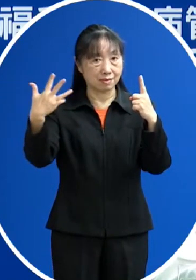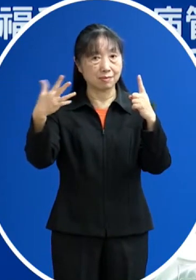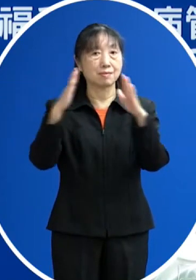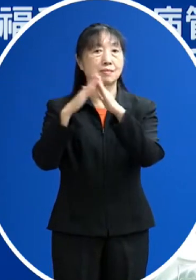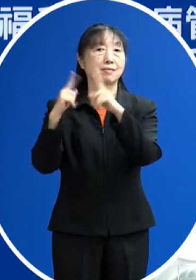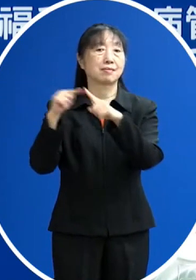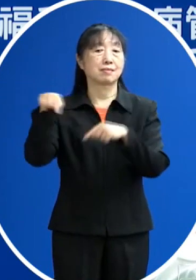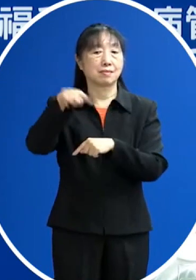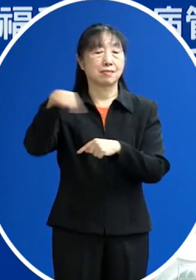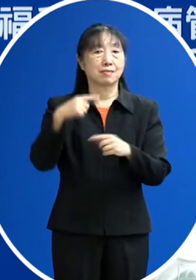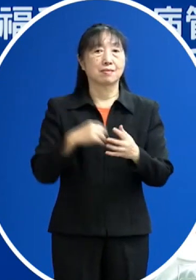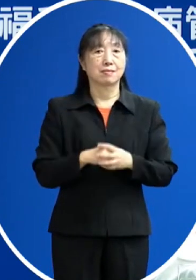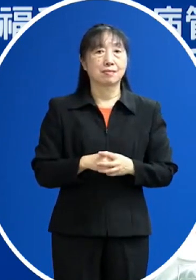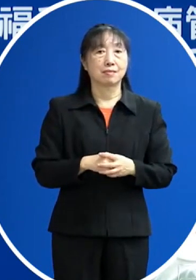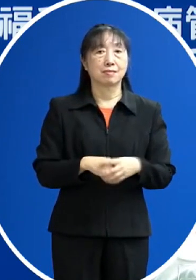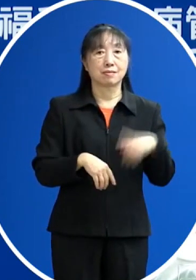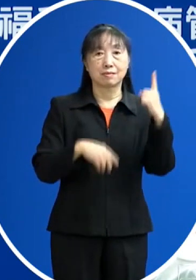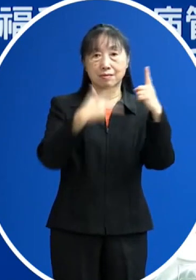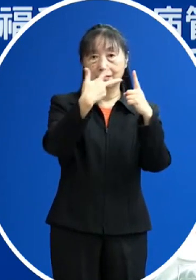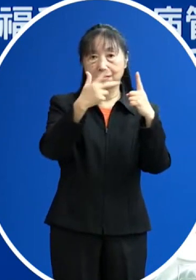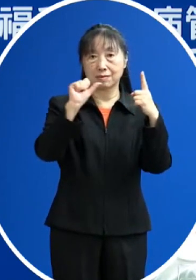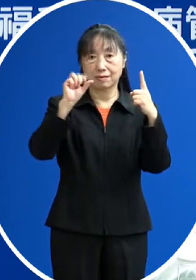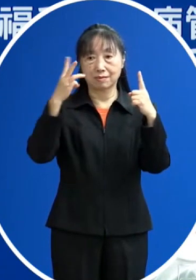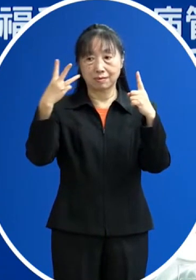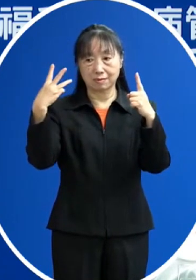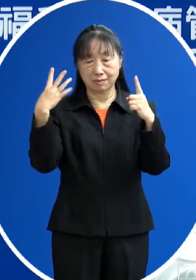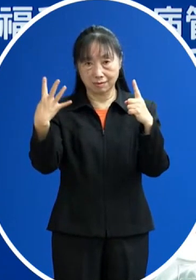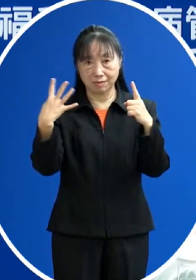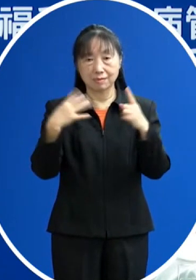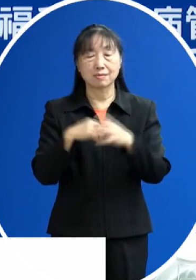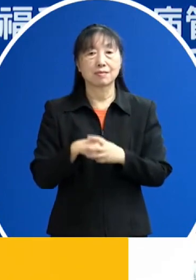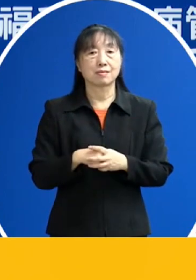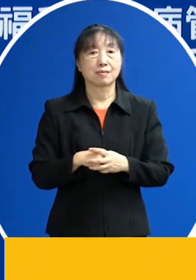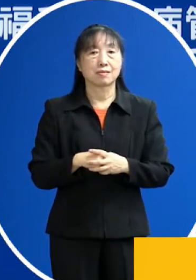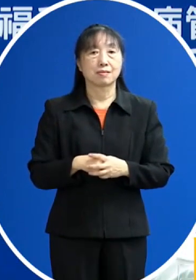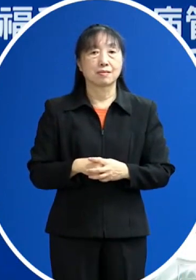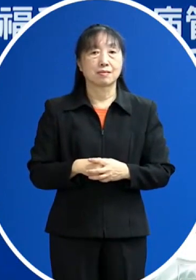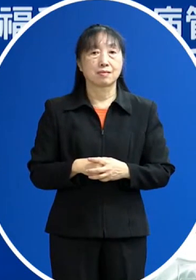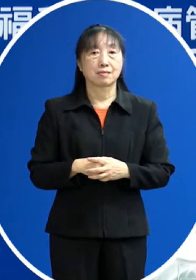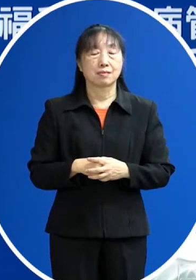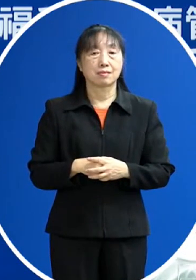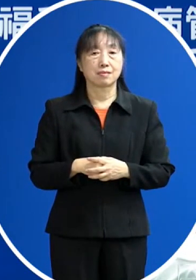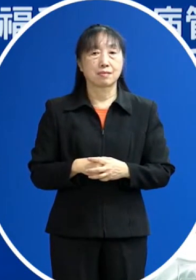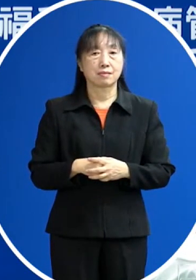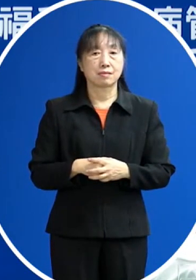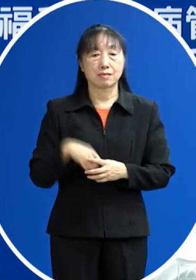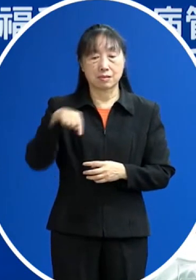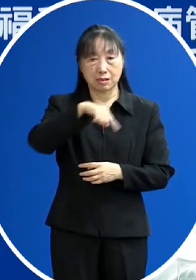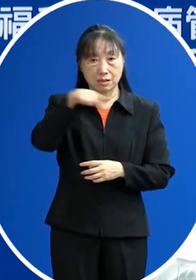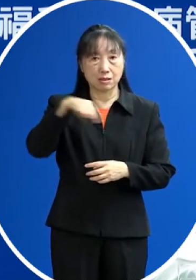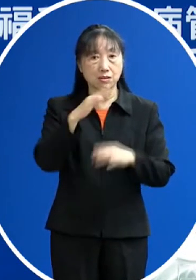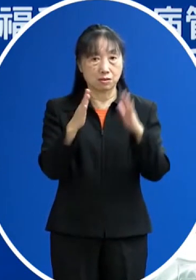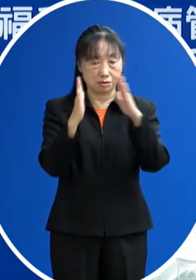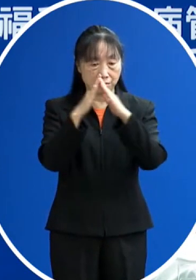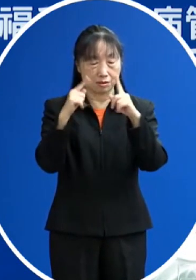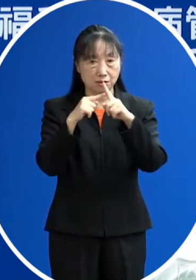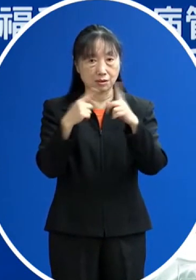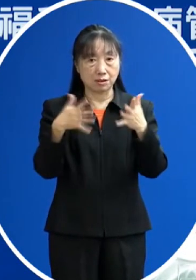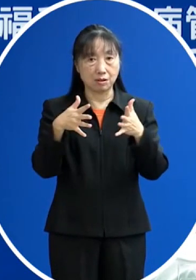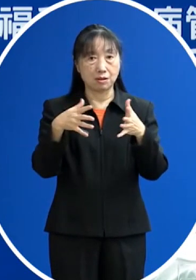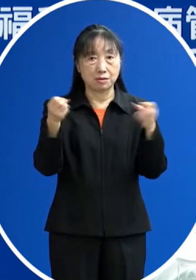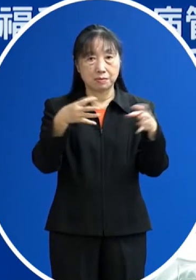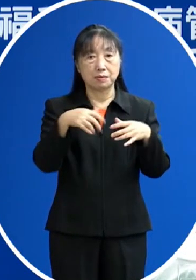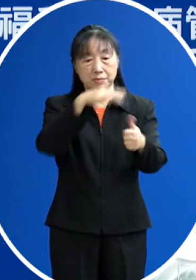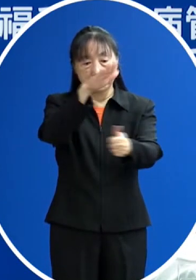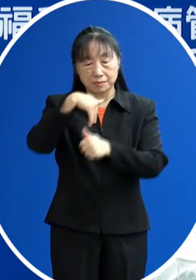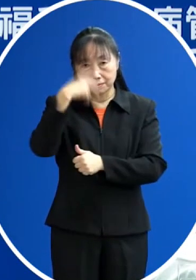家人哈，那是17534。好，那这些都是哈，这个在家人被框列的，